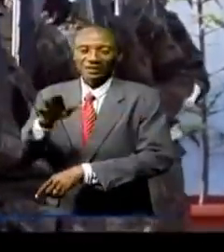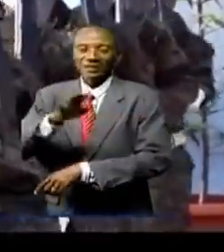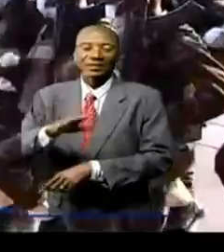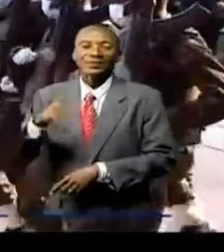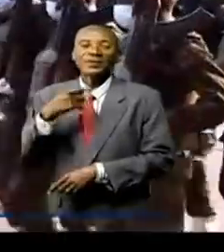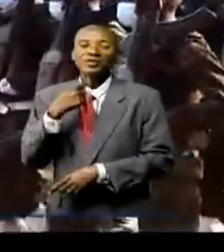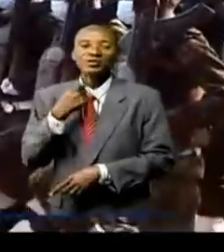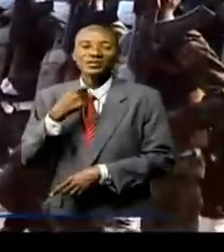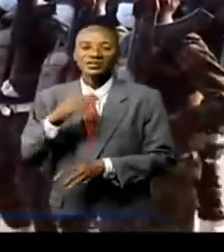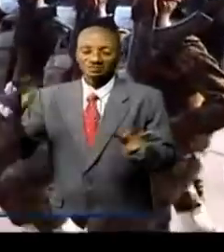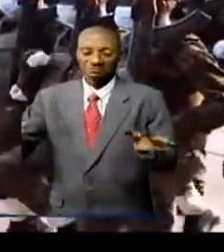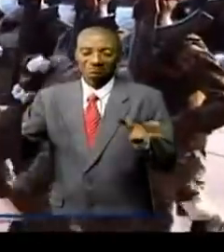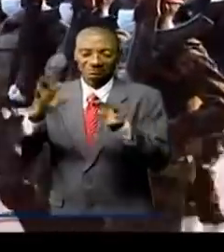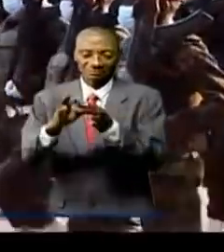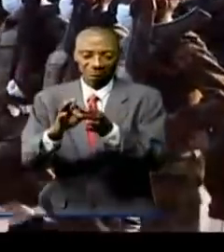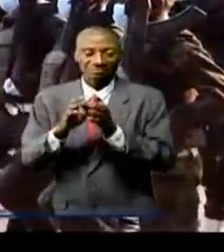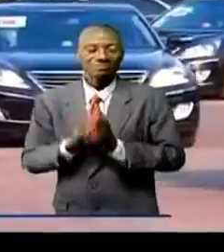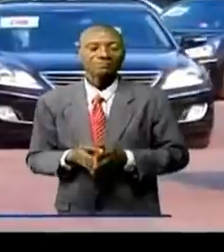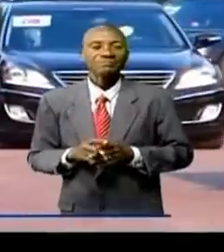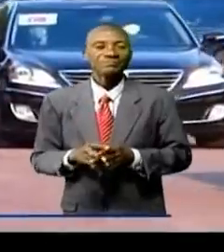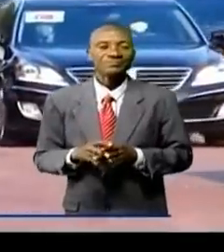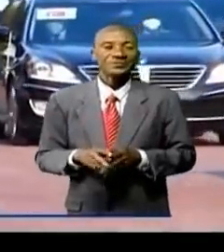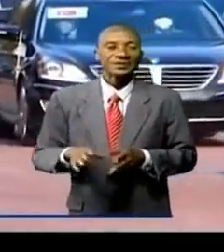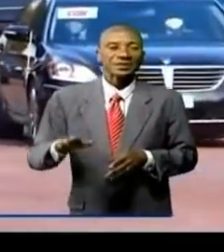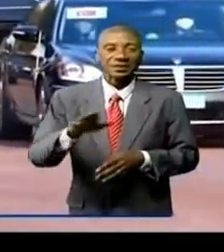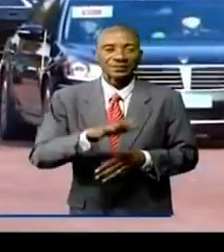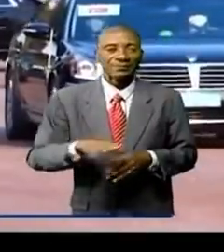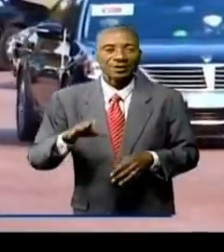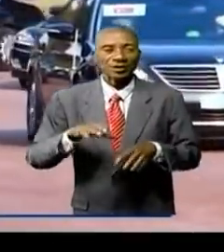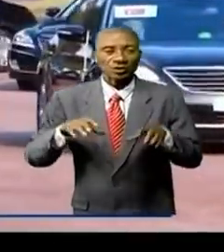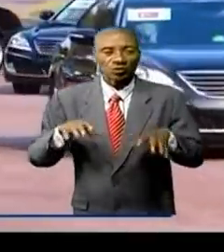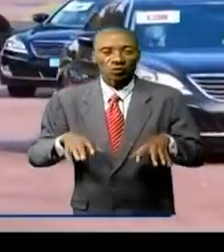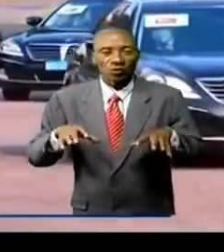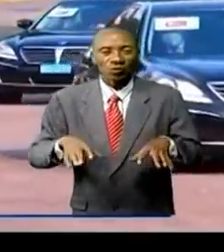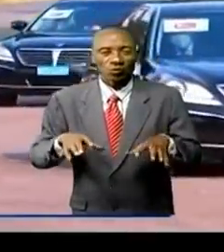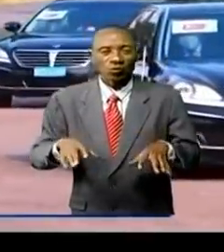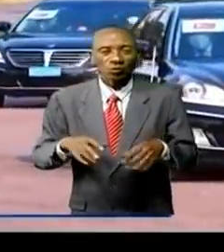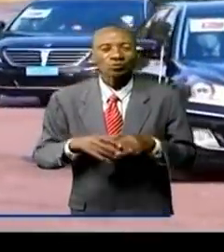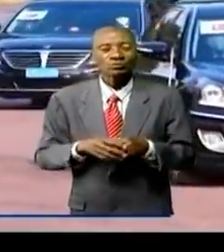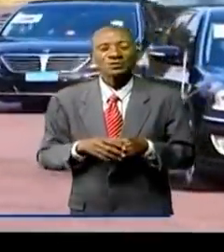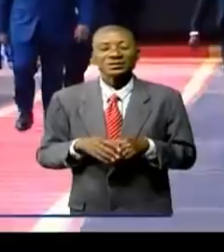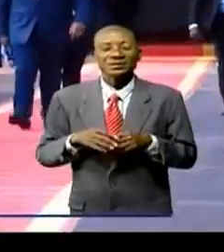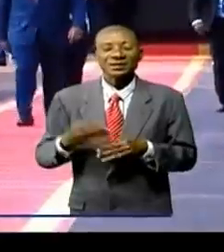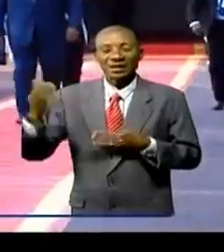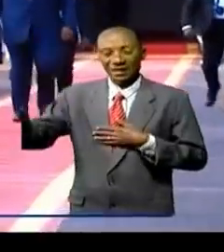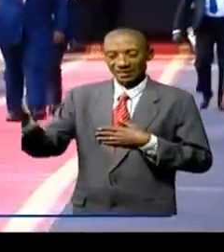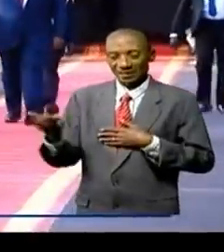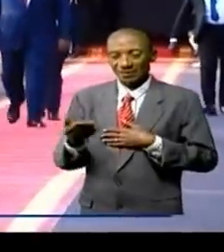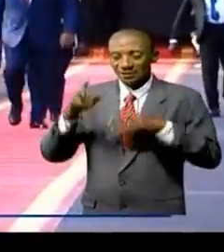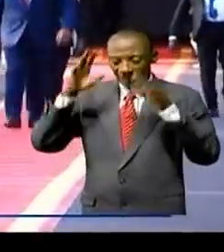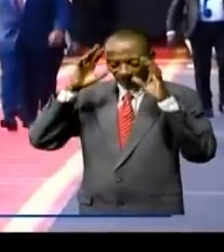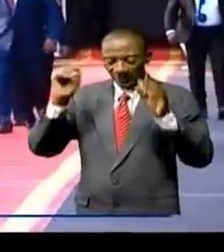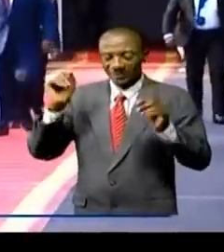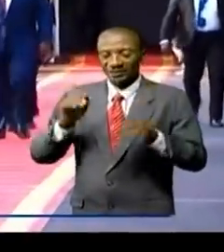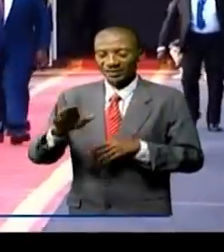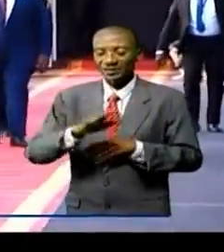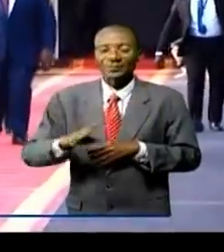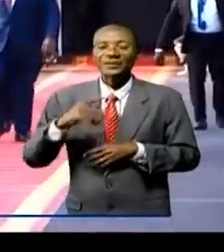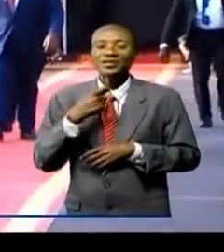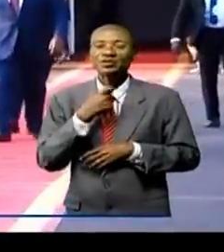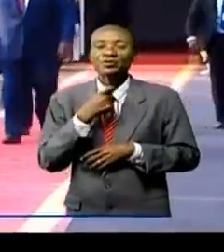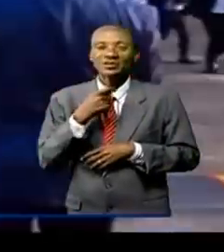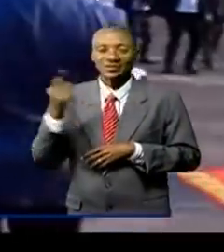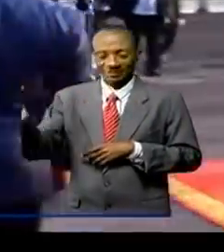Turquie-Afrique, la République démocratique du Congo a déroulé le tapis rouge au président de la République de Turquie, Recep Tayyip Erdogan, au Palais de la